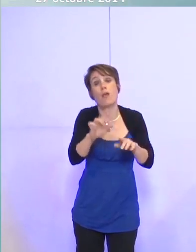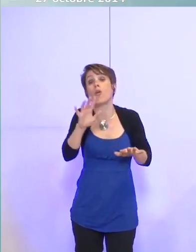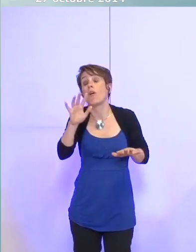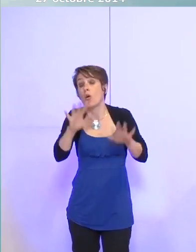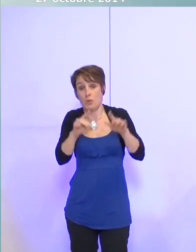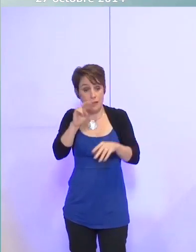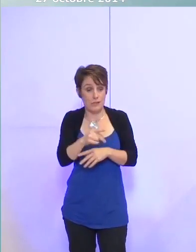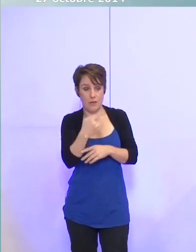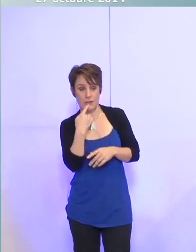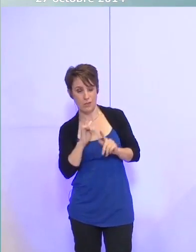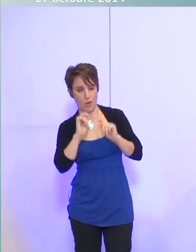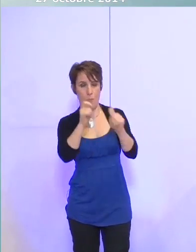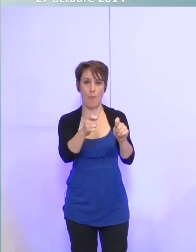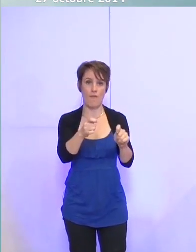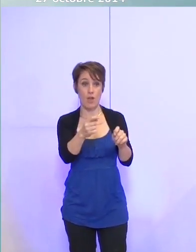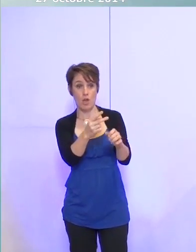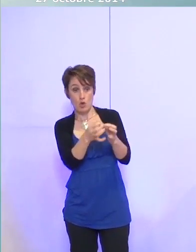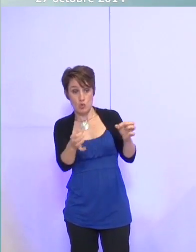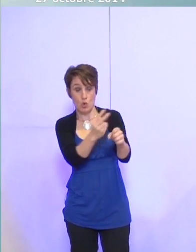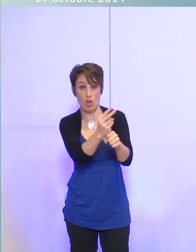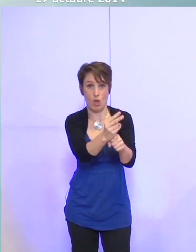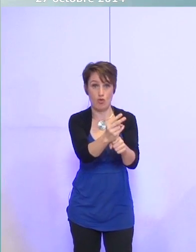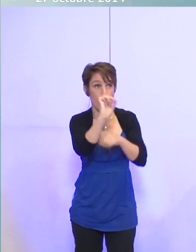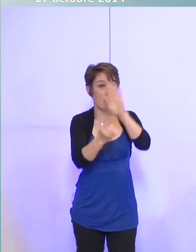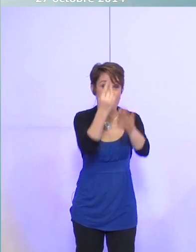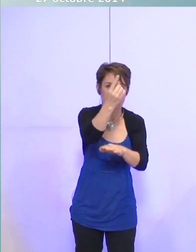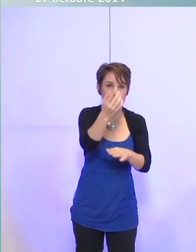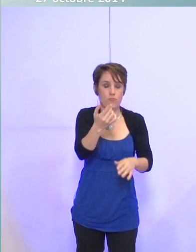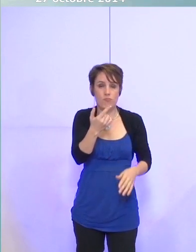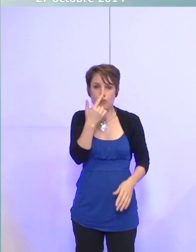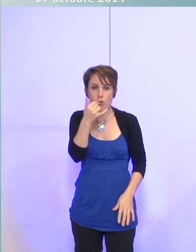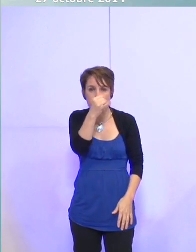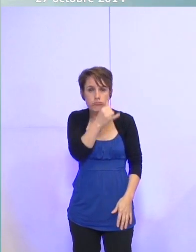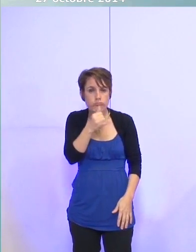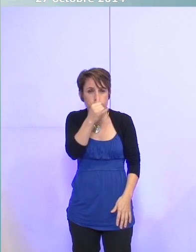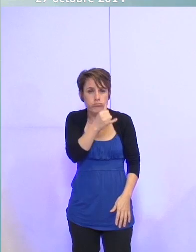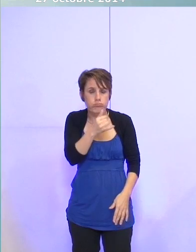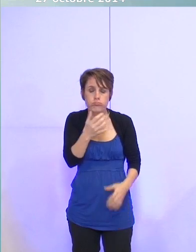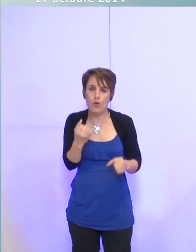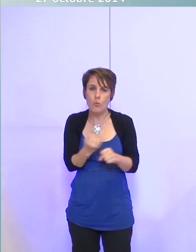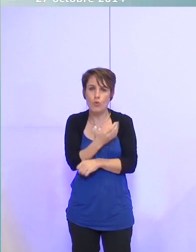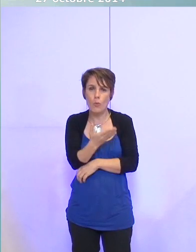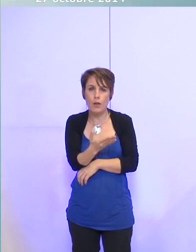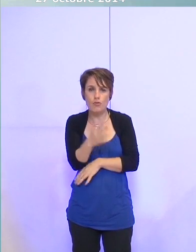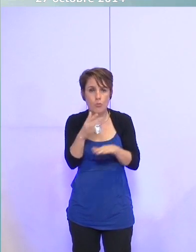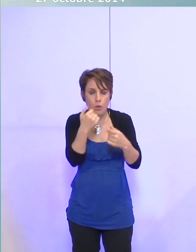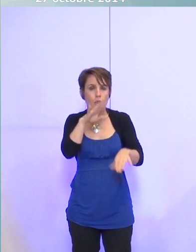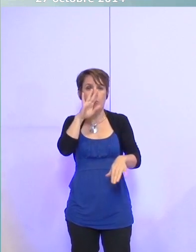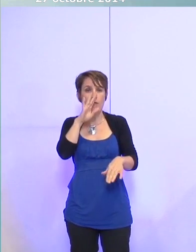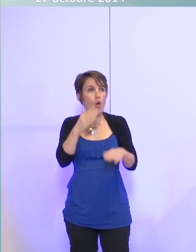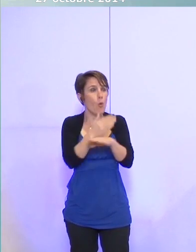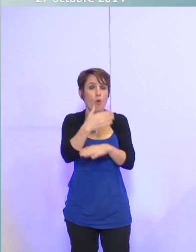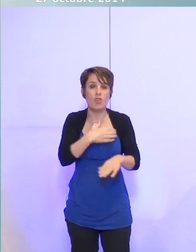plutôt le classer comme une zone dangereuse et suspecte ad vitam aeternam, ça risque un jour ou l'autre de pénaliser des projets municipaux. Je vous